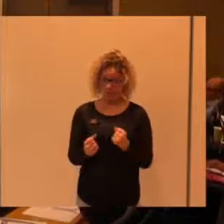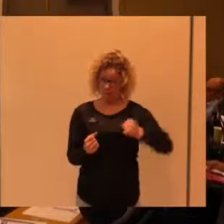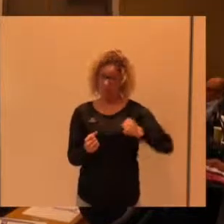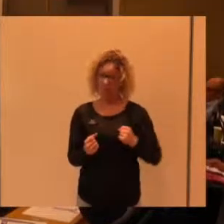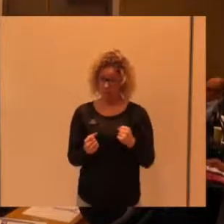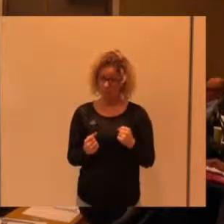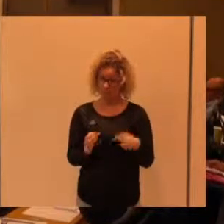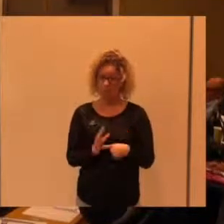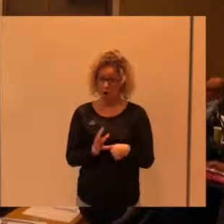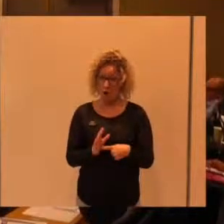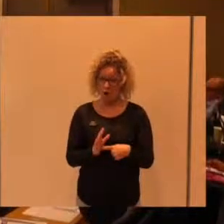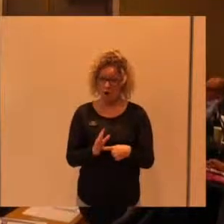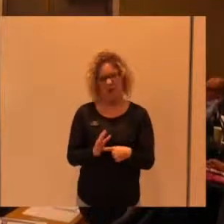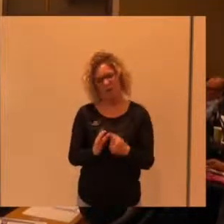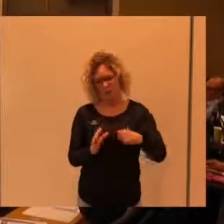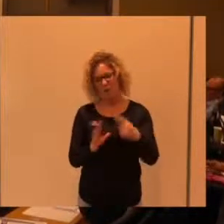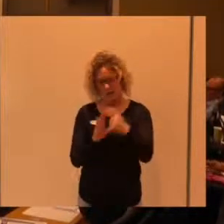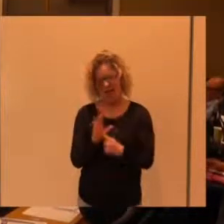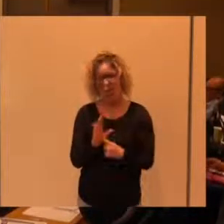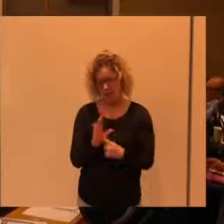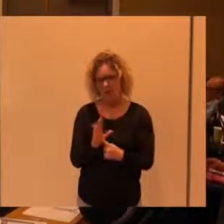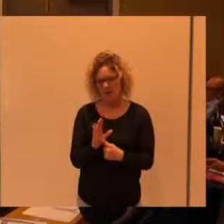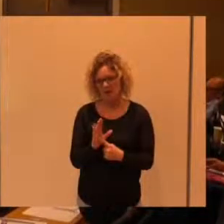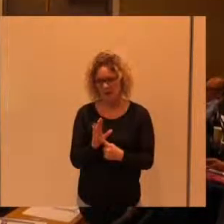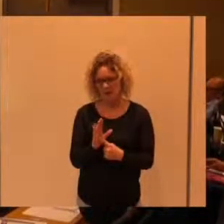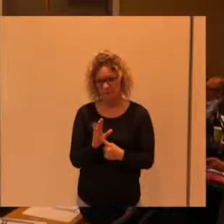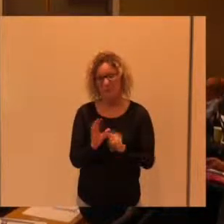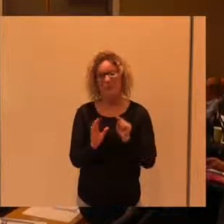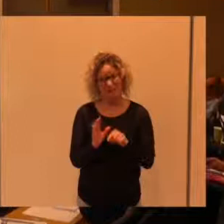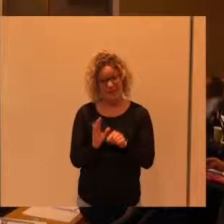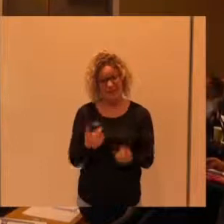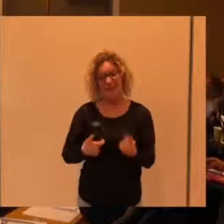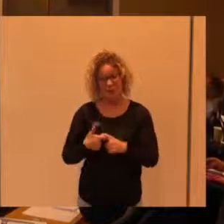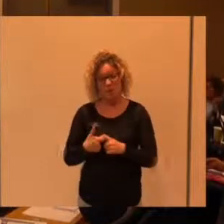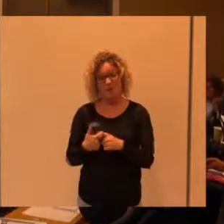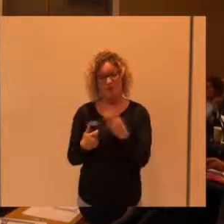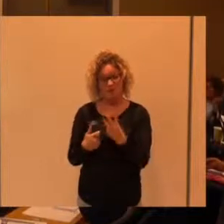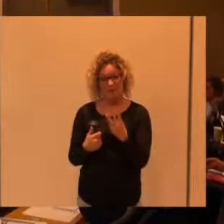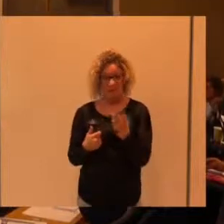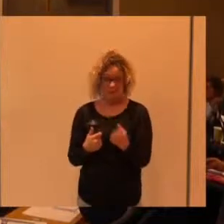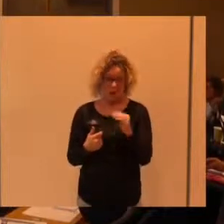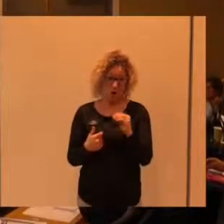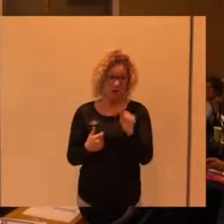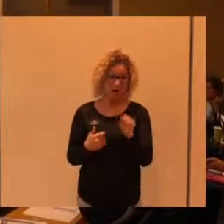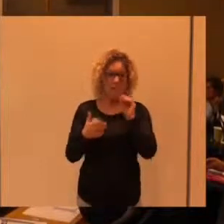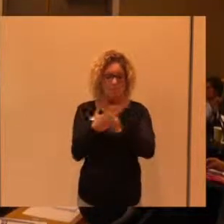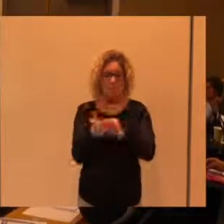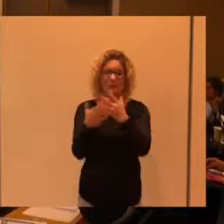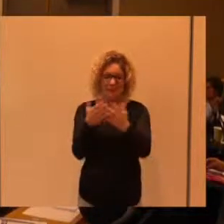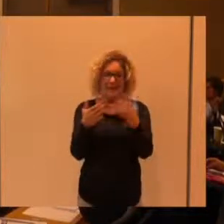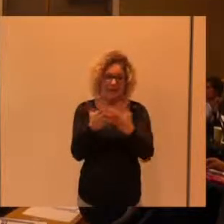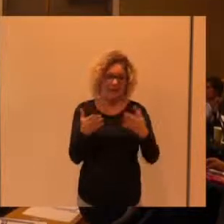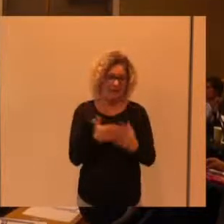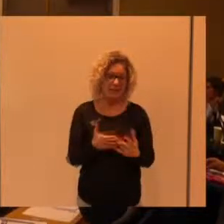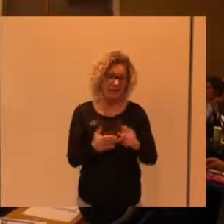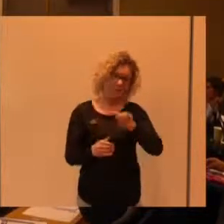man mot de här regelverken. Och det har att göra med att VCAG sätter text över allt annat sorts